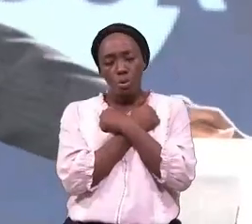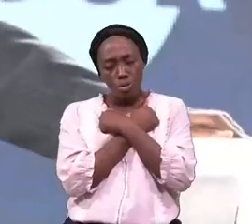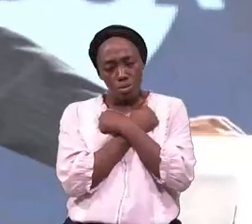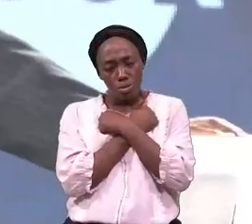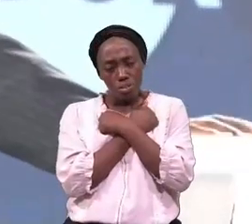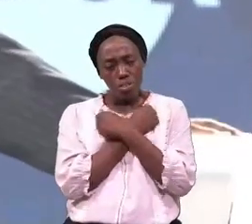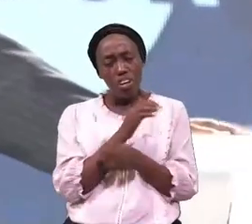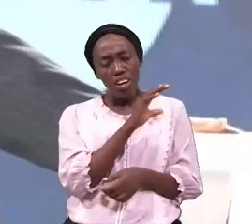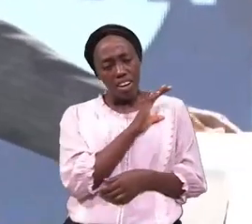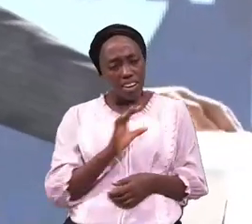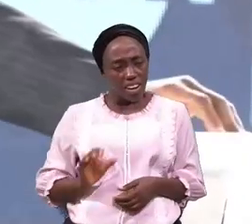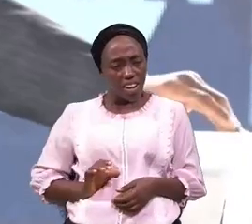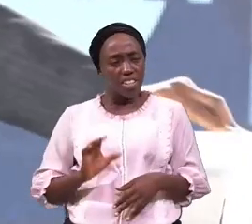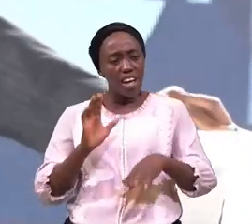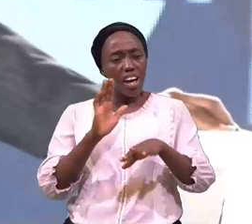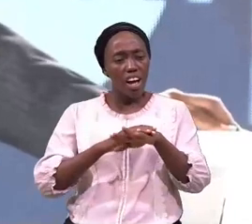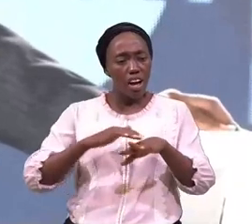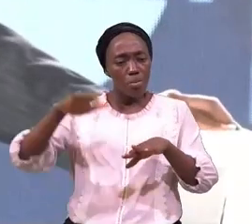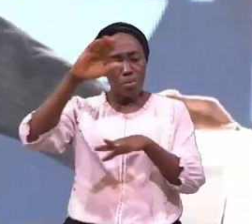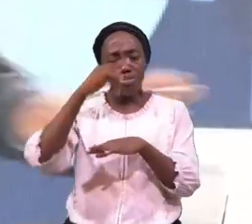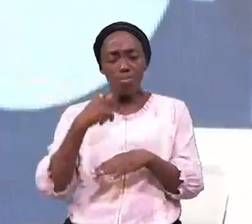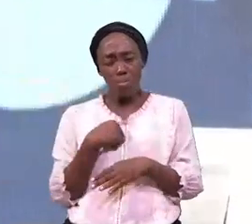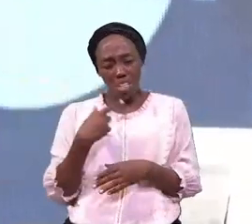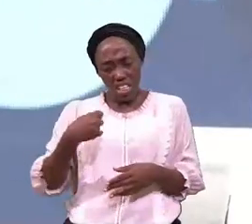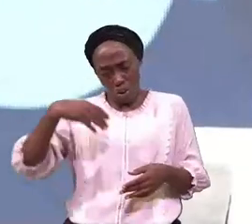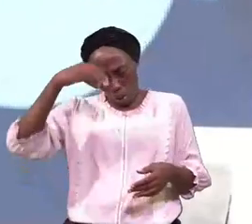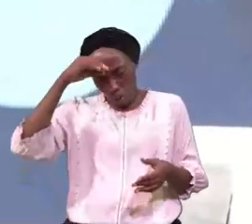Pourquoi est-ce que tu dis à mon épouse d'aimer Christ plus que moi, son mari?